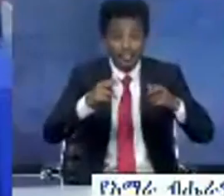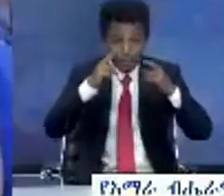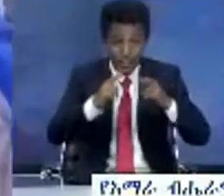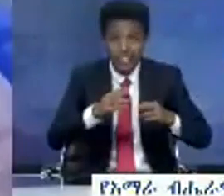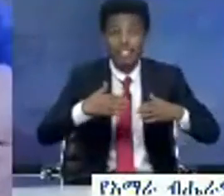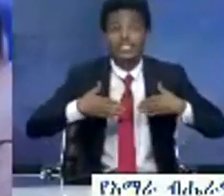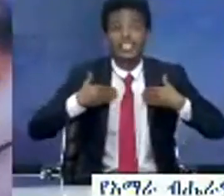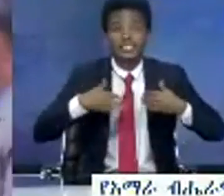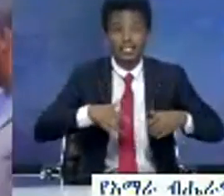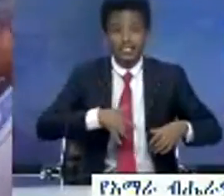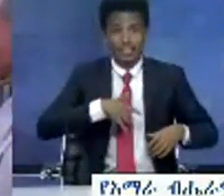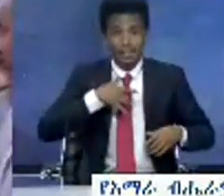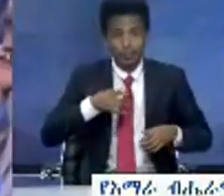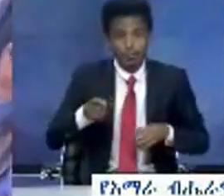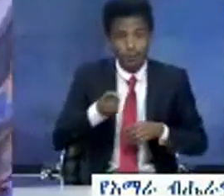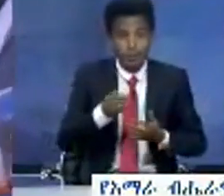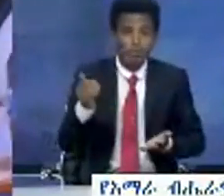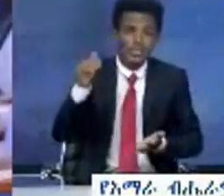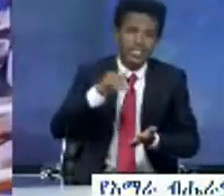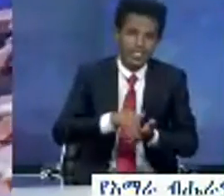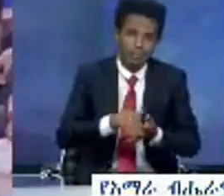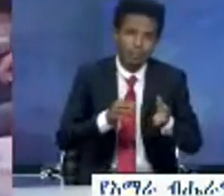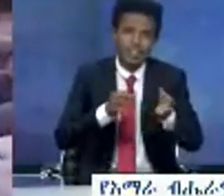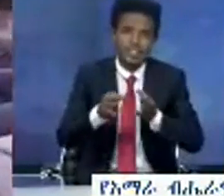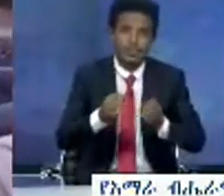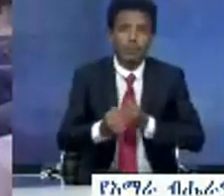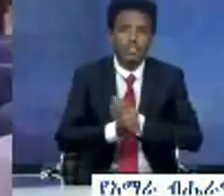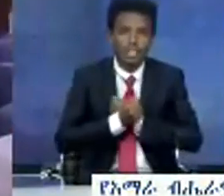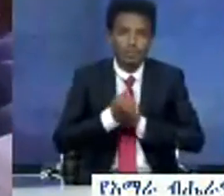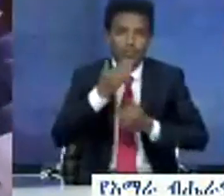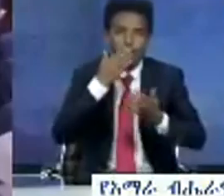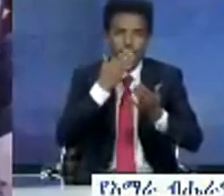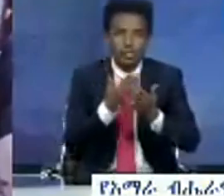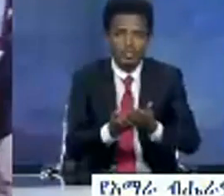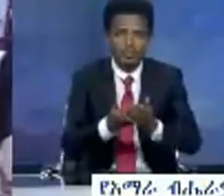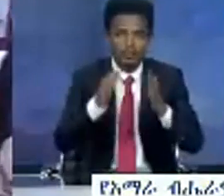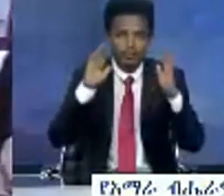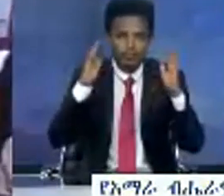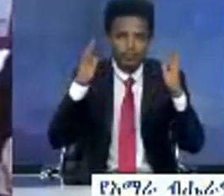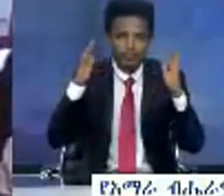የተሰማኝ መሆኑን በድጋሜ መግለጽ ወዳለሁ። አመሰግናለሁ።